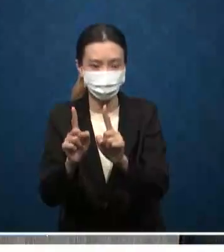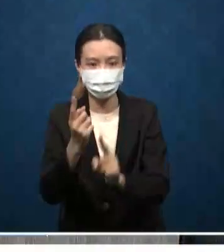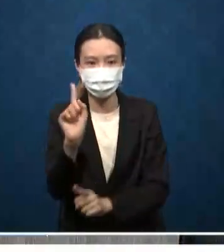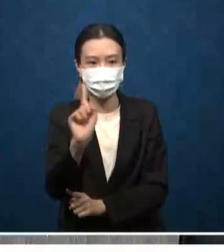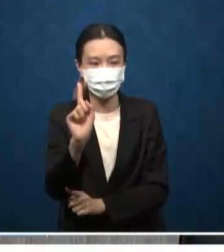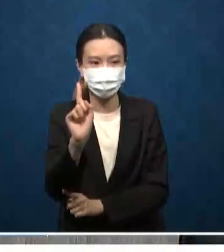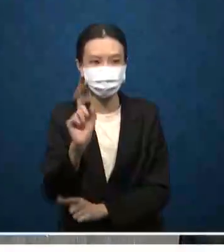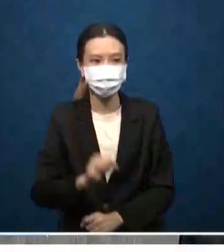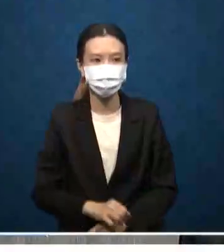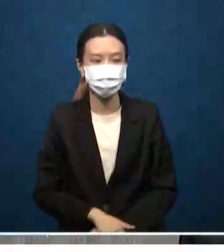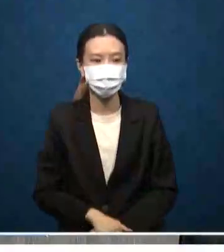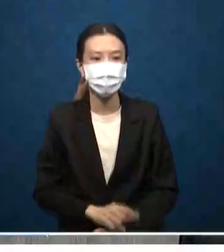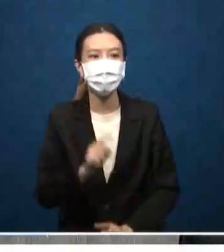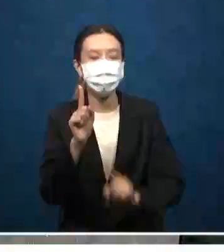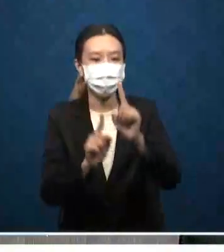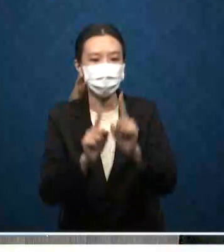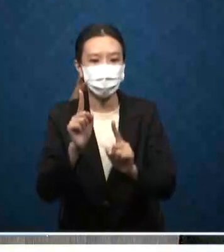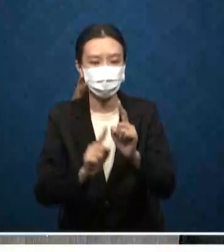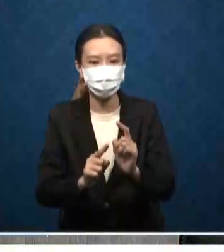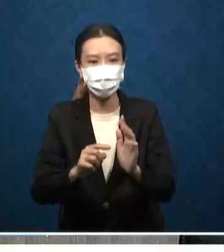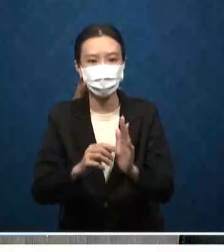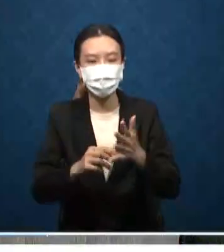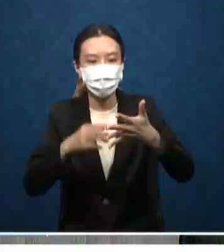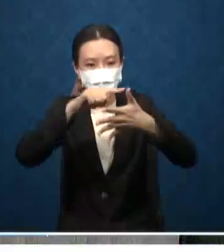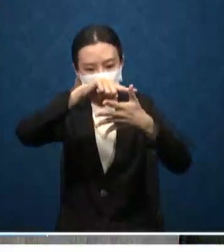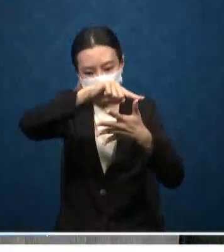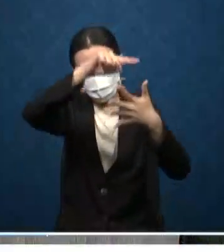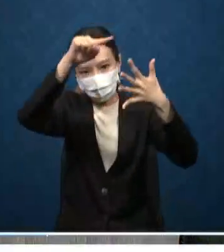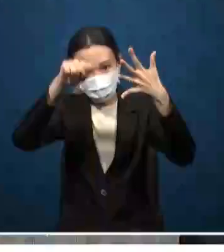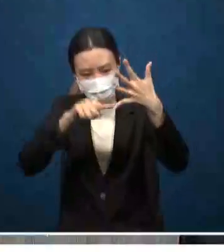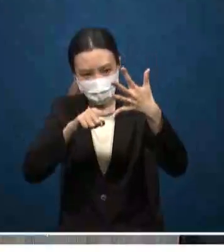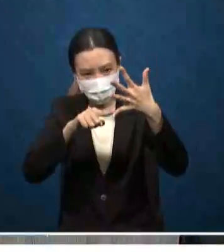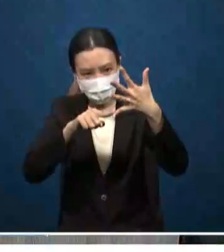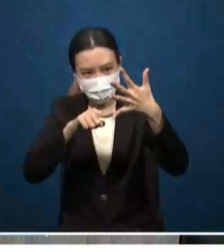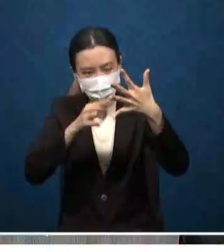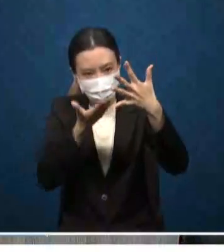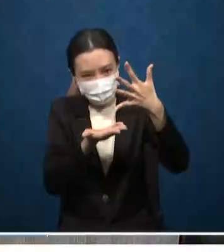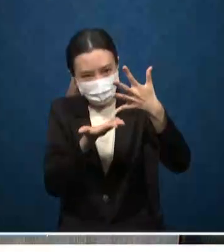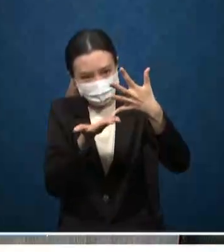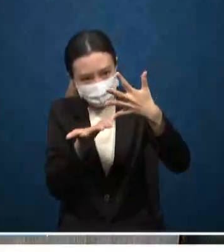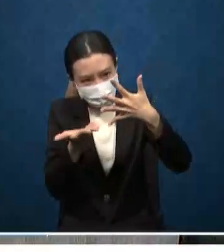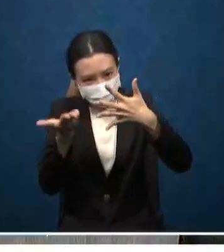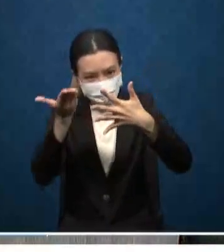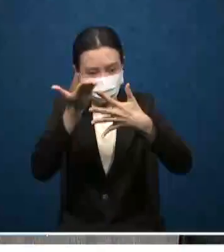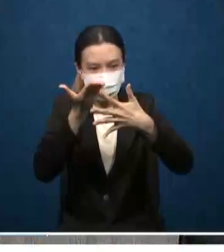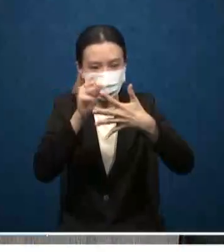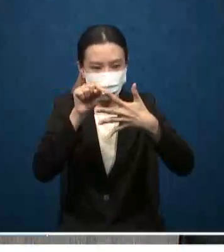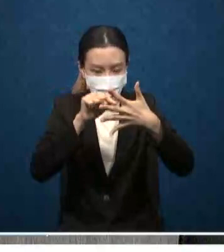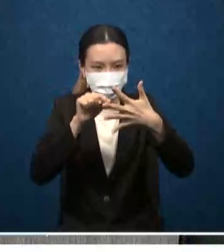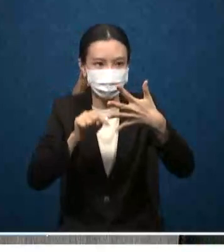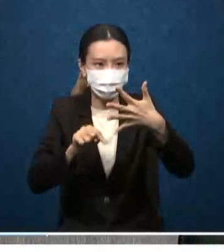คำว่าเป็นลักษณะประเมินแบบบนลงล่างเสมอไล่จากข้างล่างขึ้นมาข้างบนเขาจะอยู่ในจำนวนเหล่านี้เสมอ